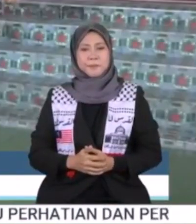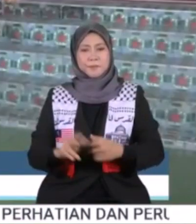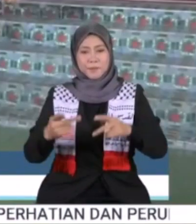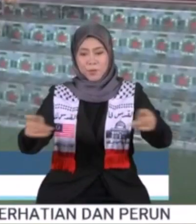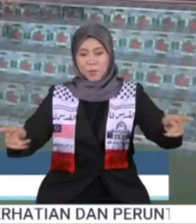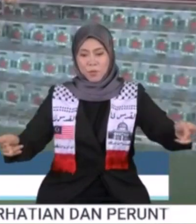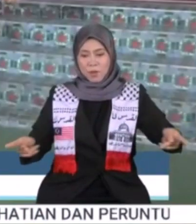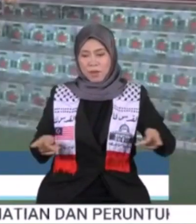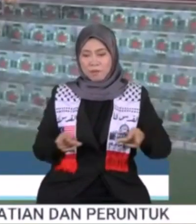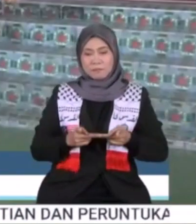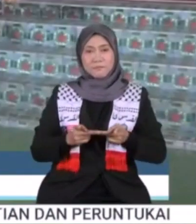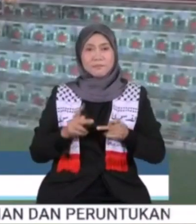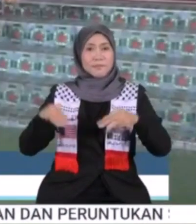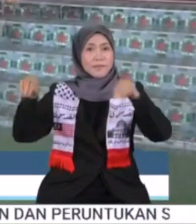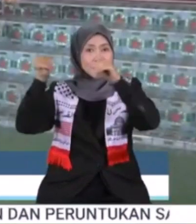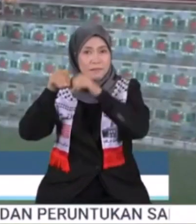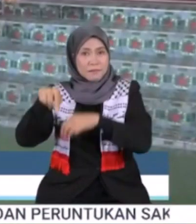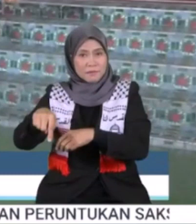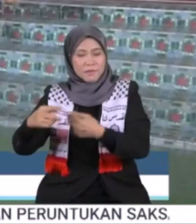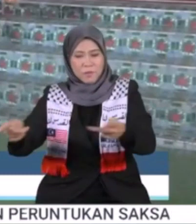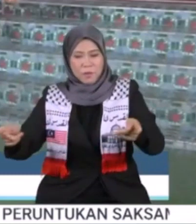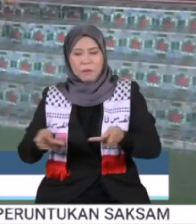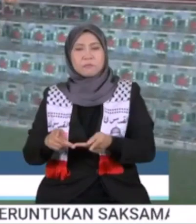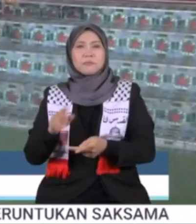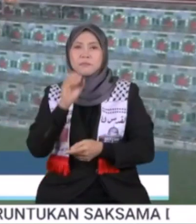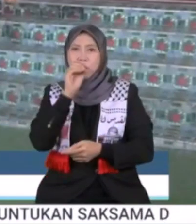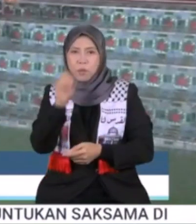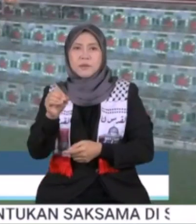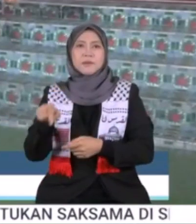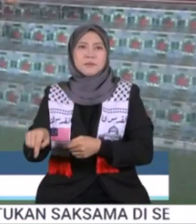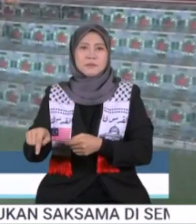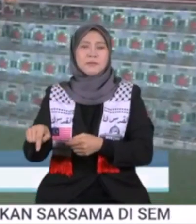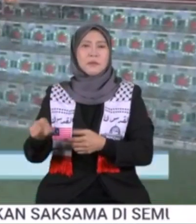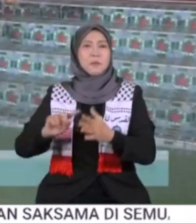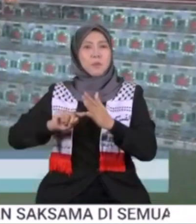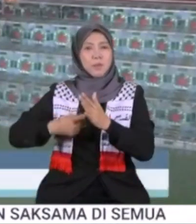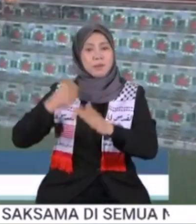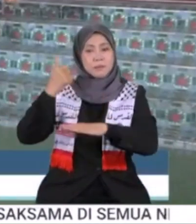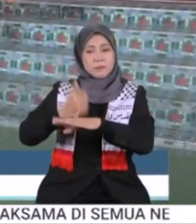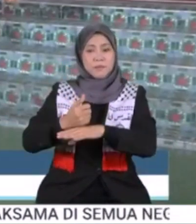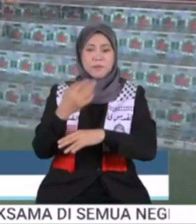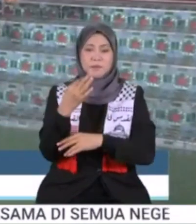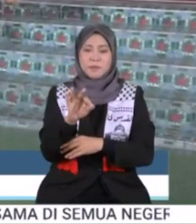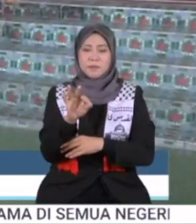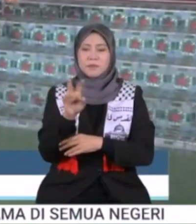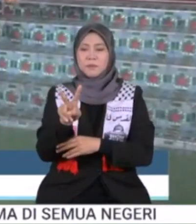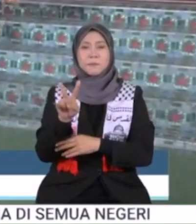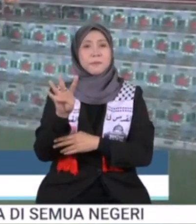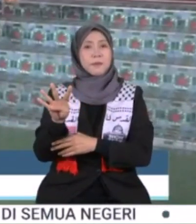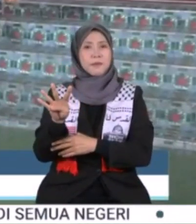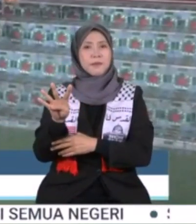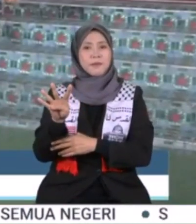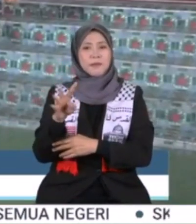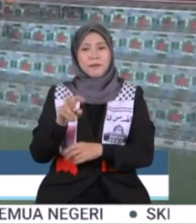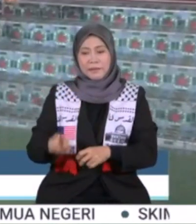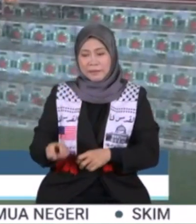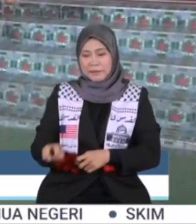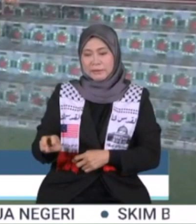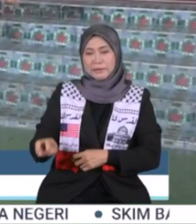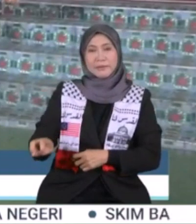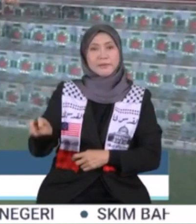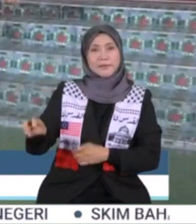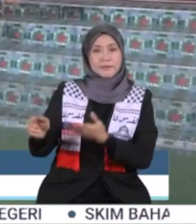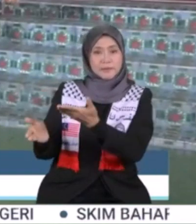Kolah Masjid Kariah Pantai ini merupakan kolah asal sejak masjid ini dibina pada tahun 1924 dan tangga ini